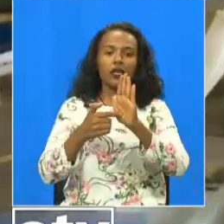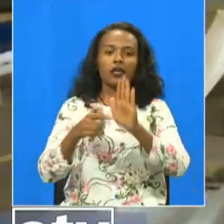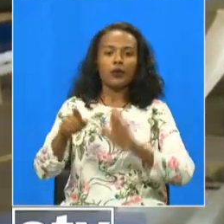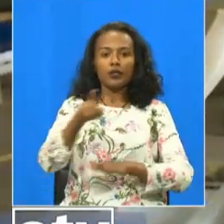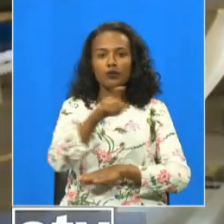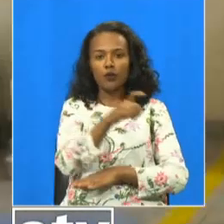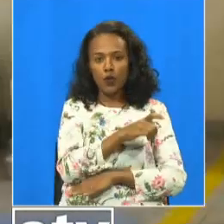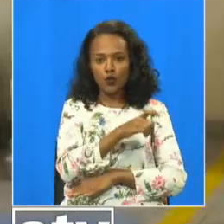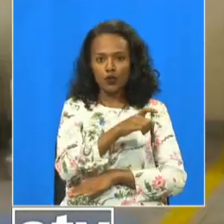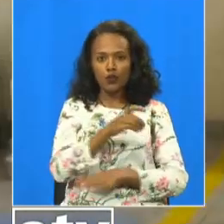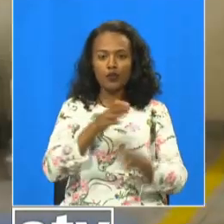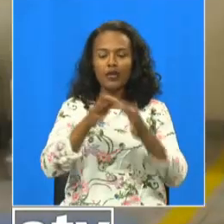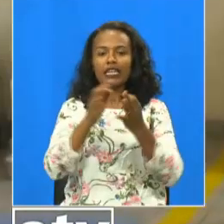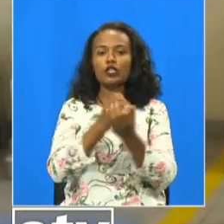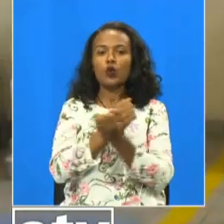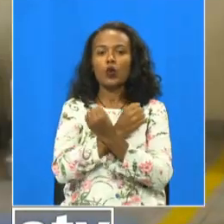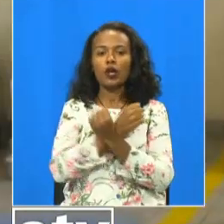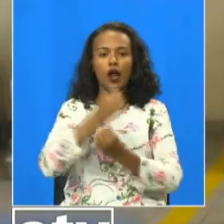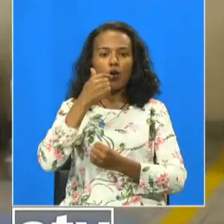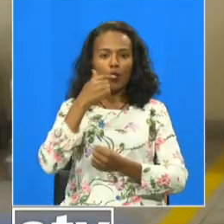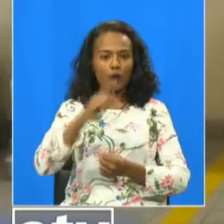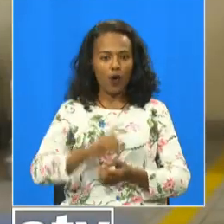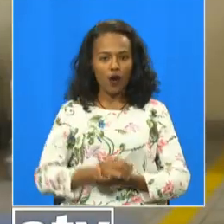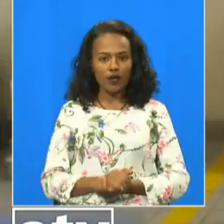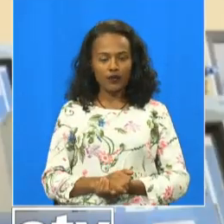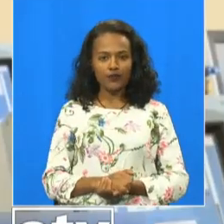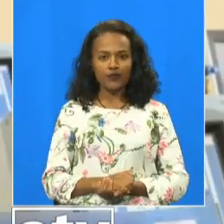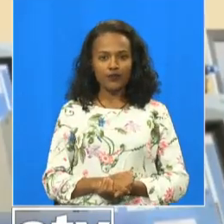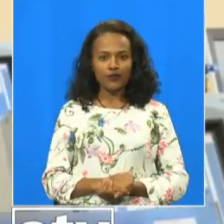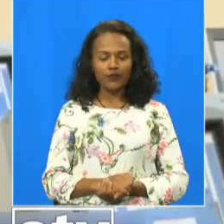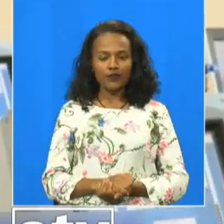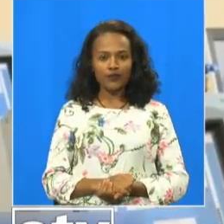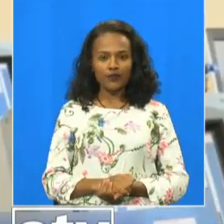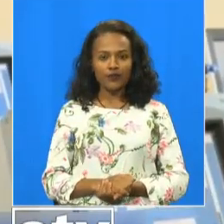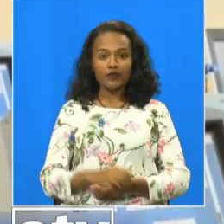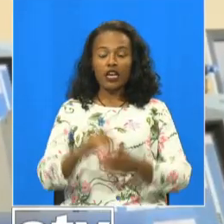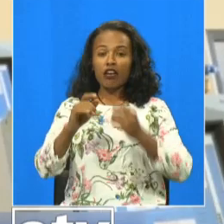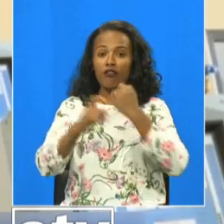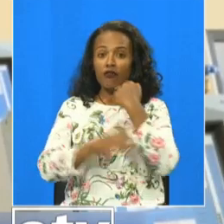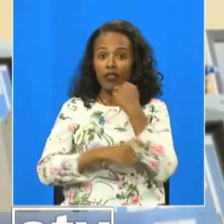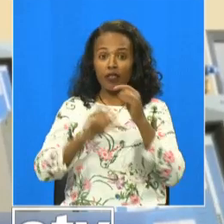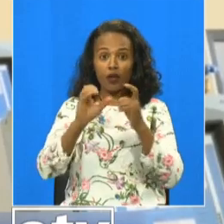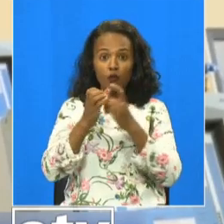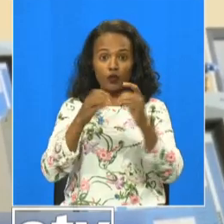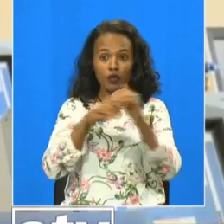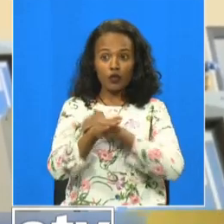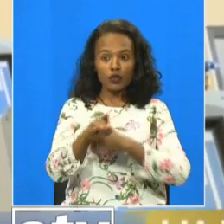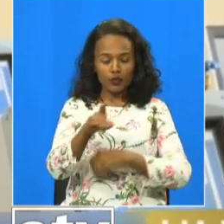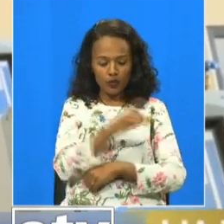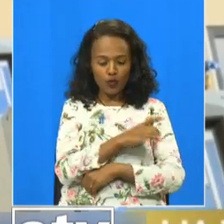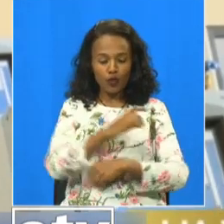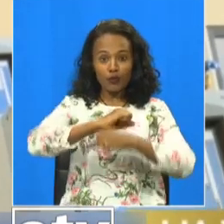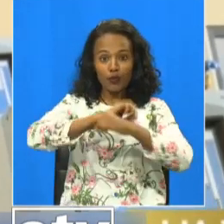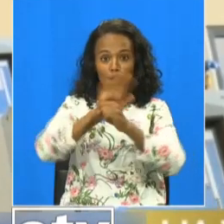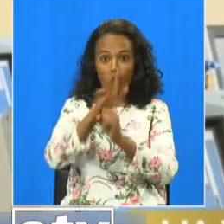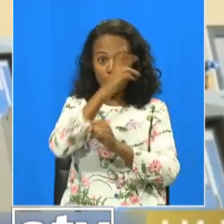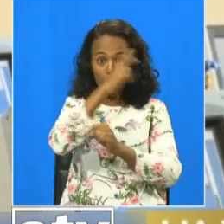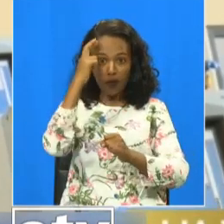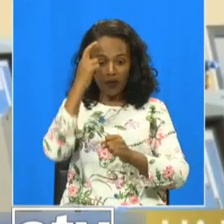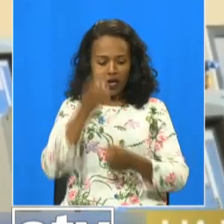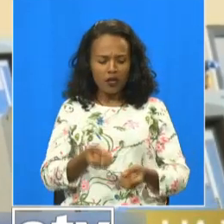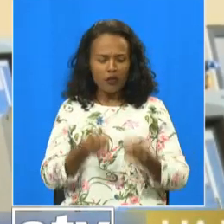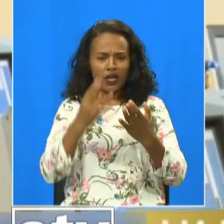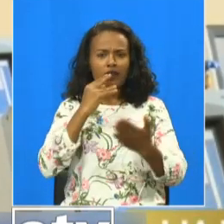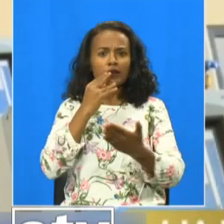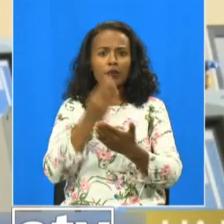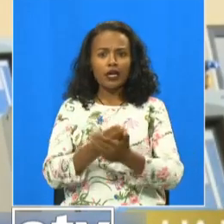መሆኑን ለመግለጽ ወዳለሁ ብለዋል። Although we are in a very challenging ፈታኝ ሁኔታ ውስጥ ብንሆንም በኮሮና ወረርሽኝ ምክንያት በርካታ